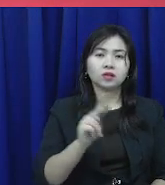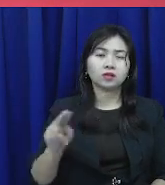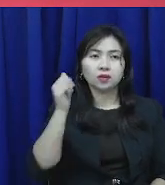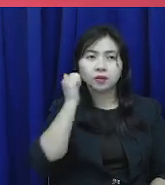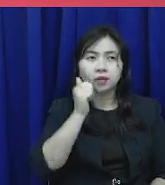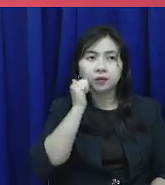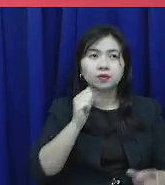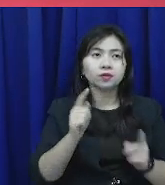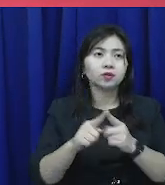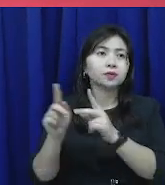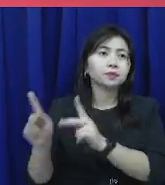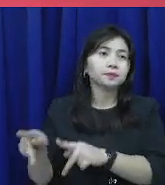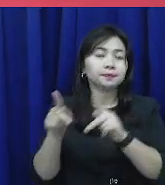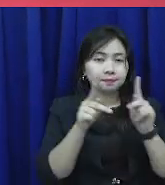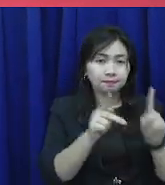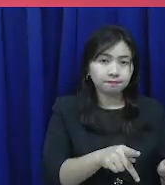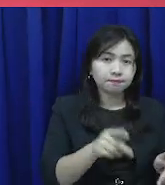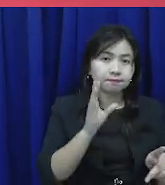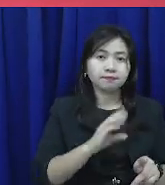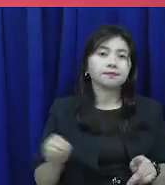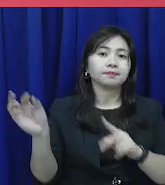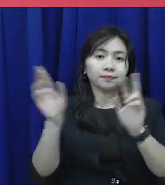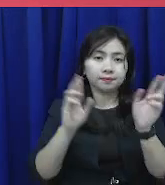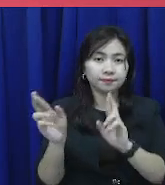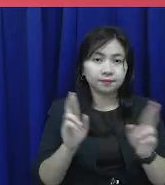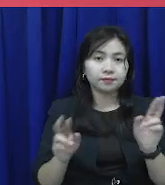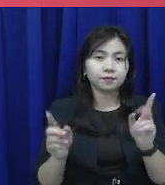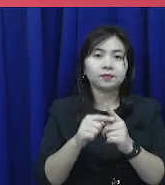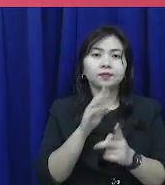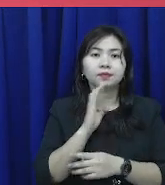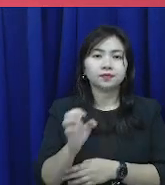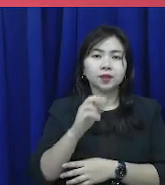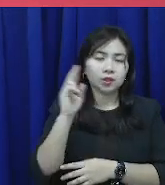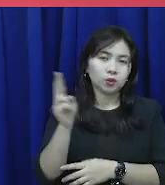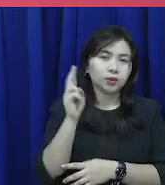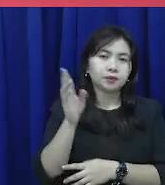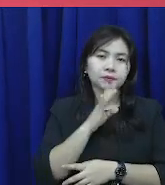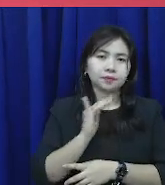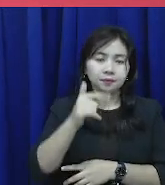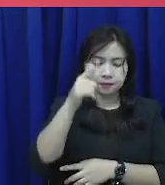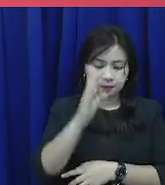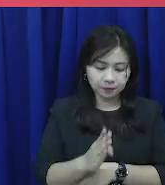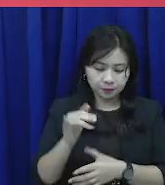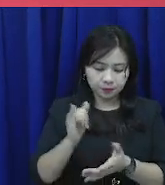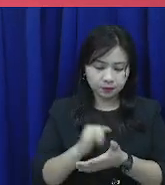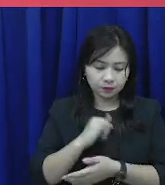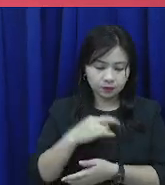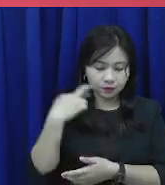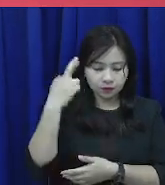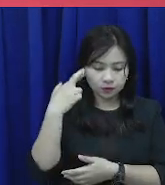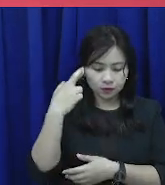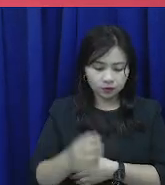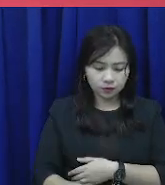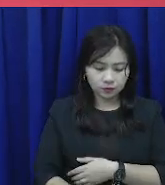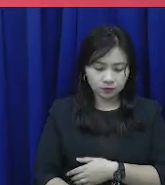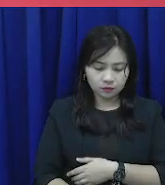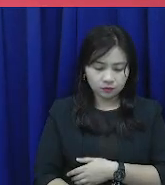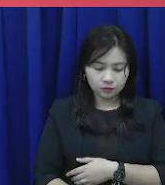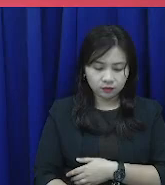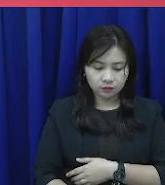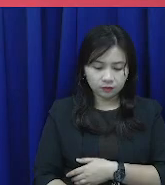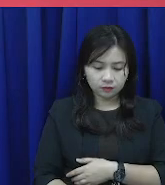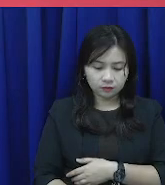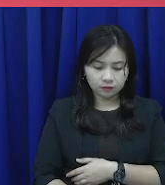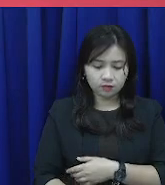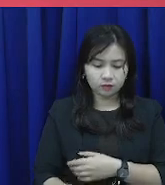salita ng Diyos at lagi kang handa na magamit ng Diyos that's the reason why you have to take cultivation seriously